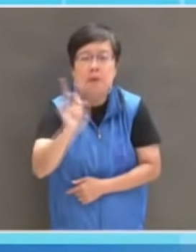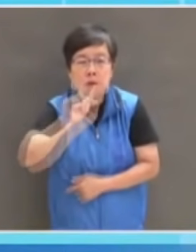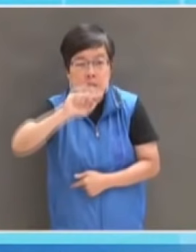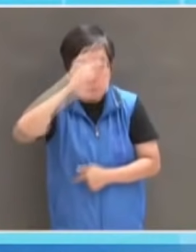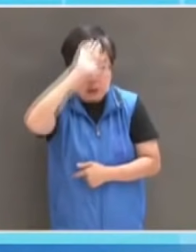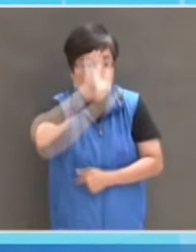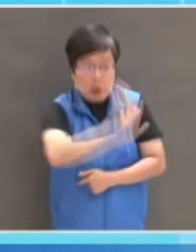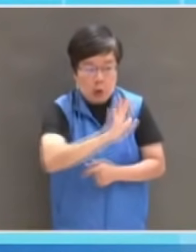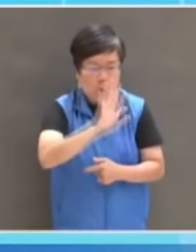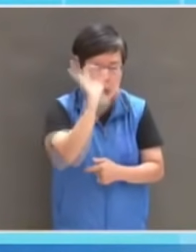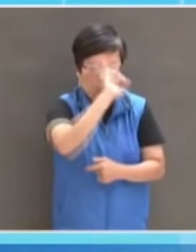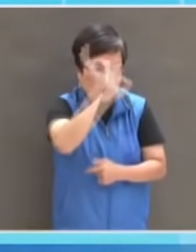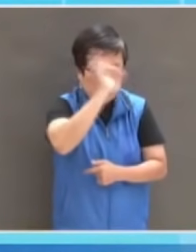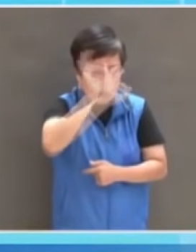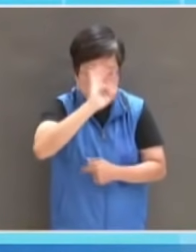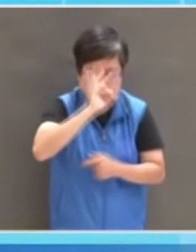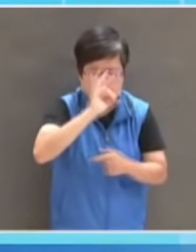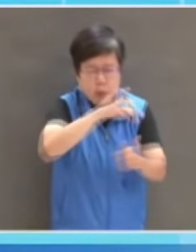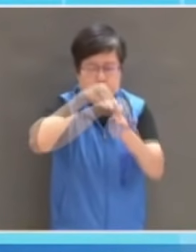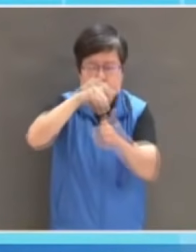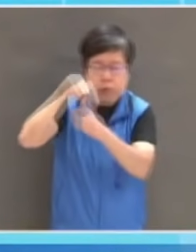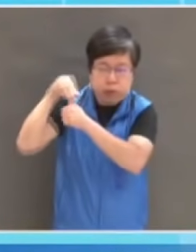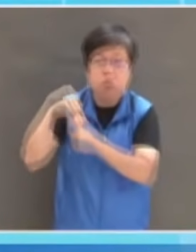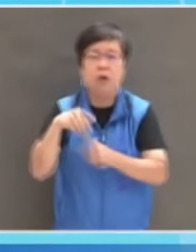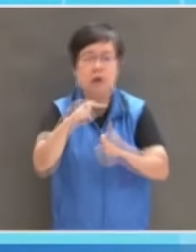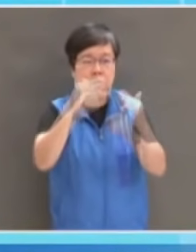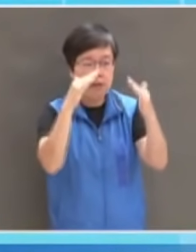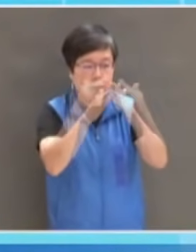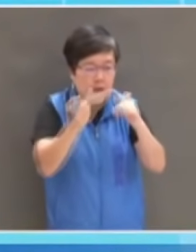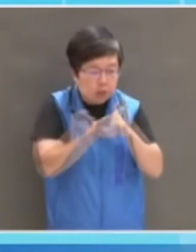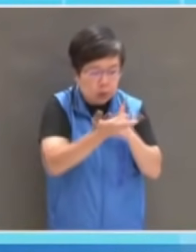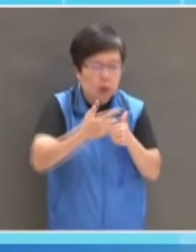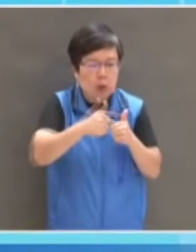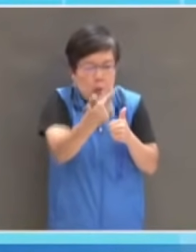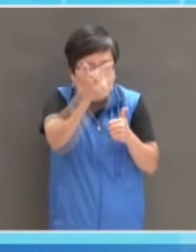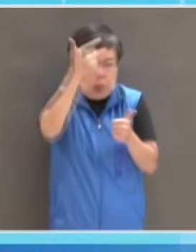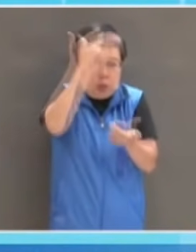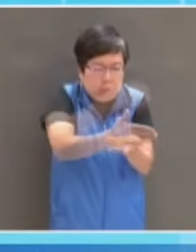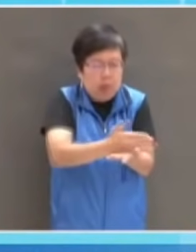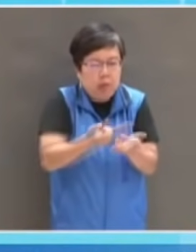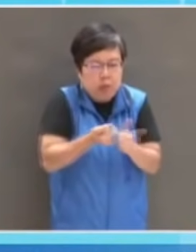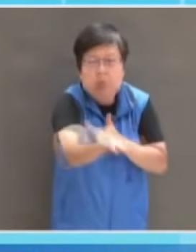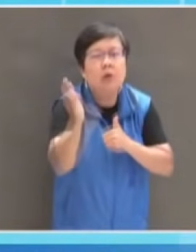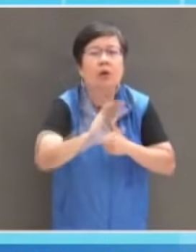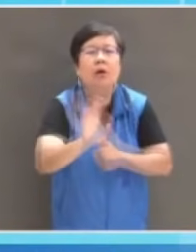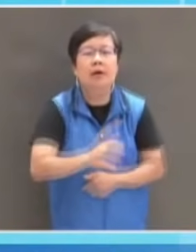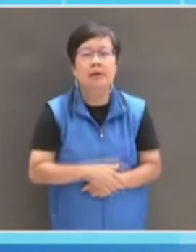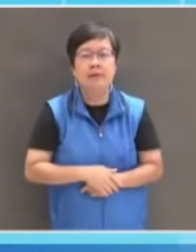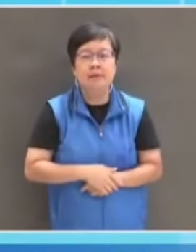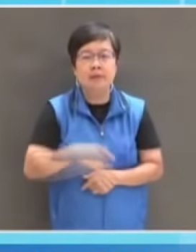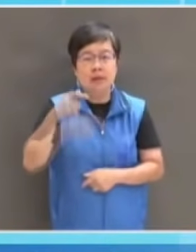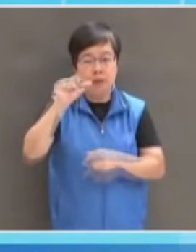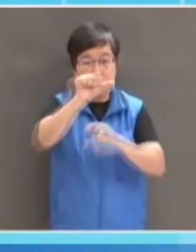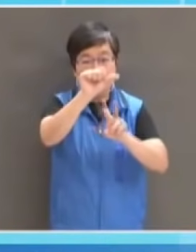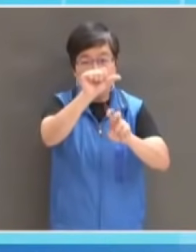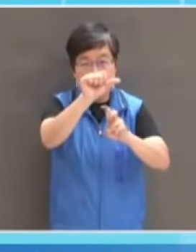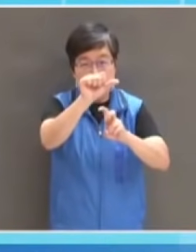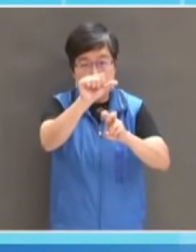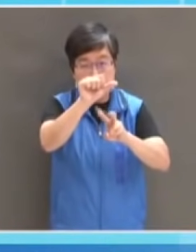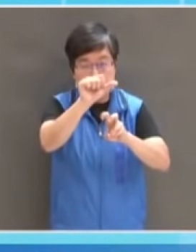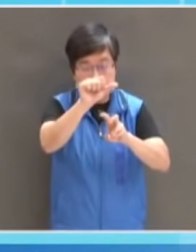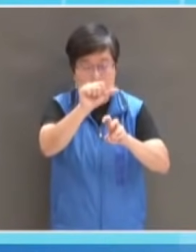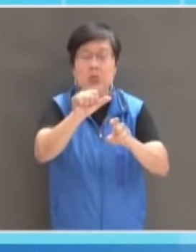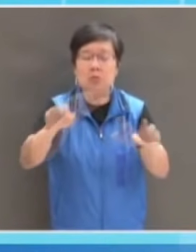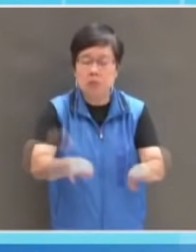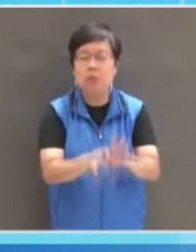诊者找出来，把家庭的传染链赶快阻断。所以从五月二十二号，我们不